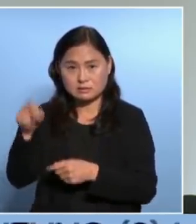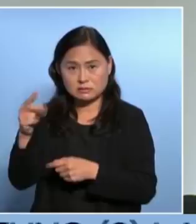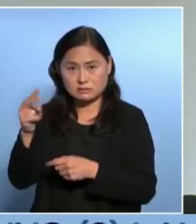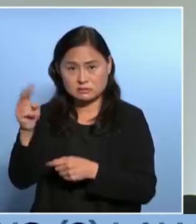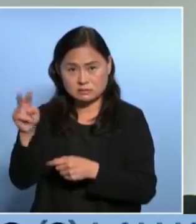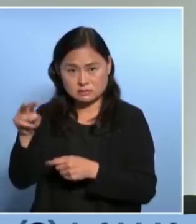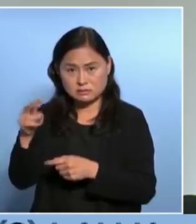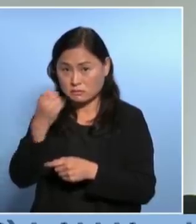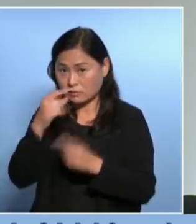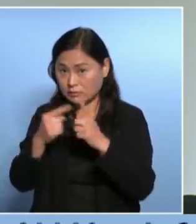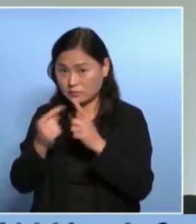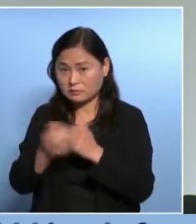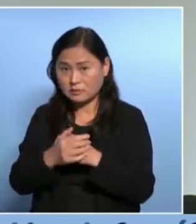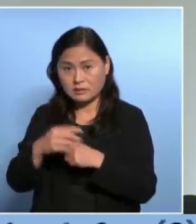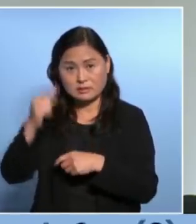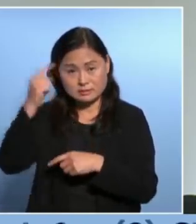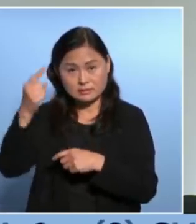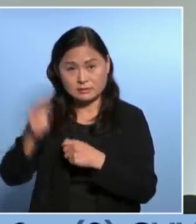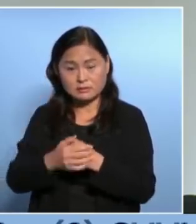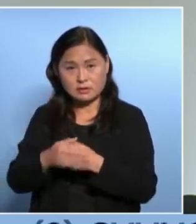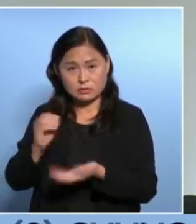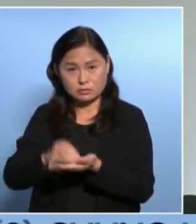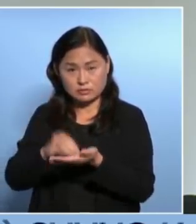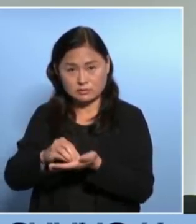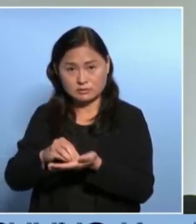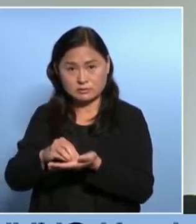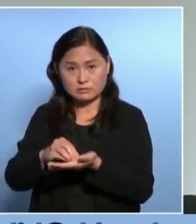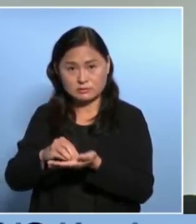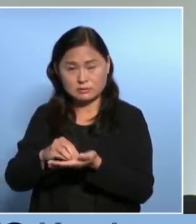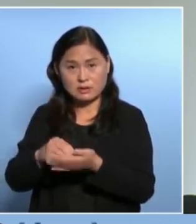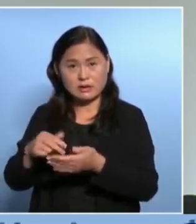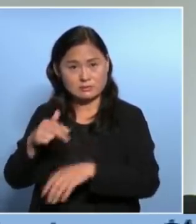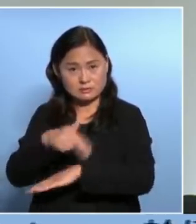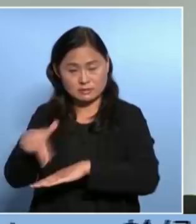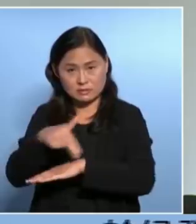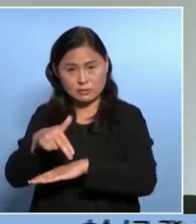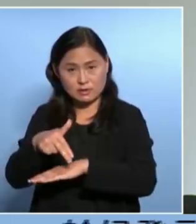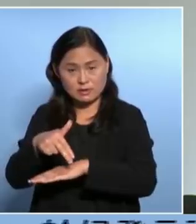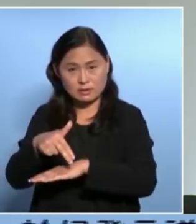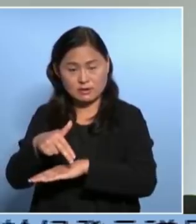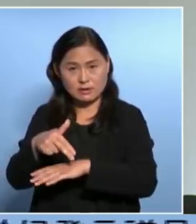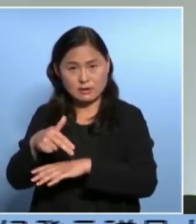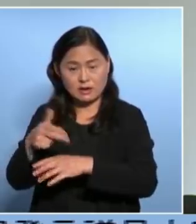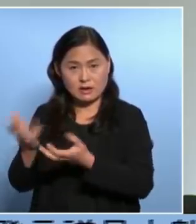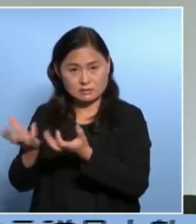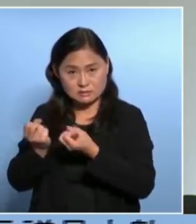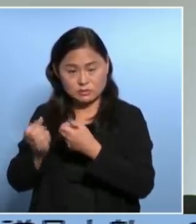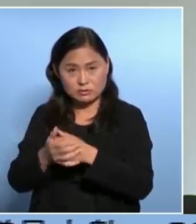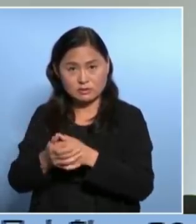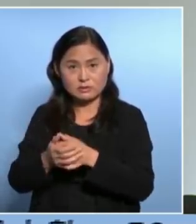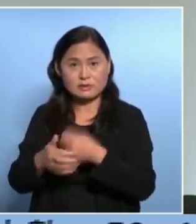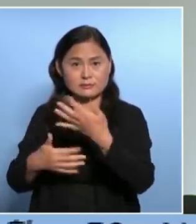1000多2000香港人，你第一日決定 同埋計劃撤離佢哋係幾